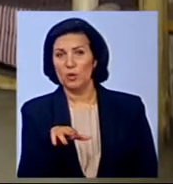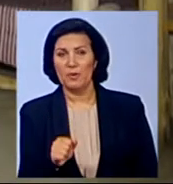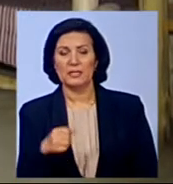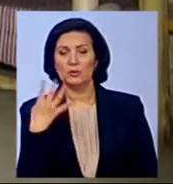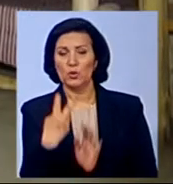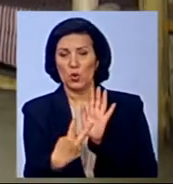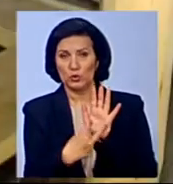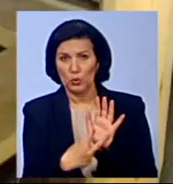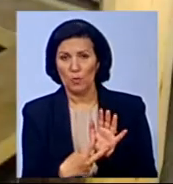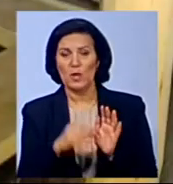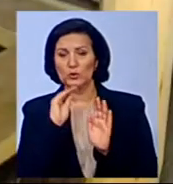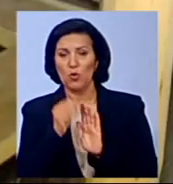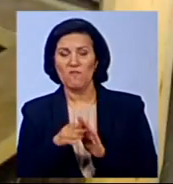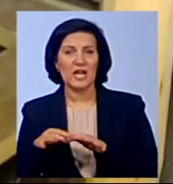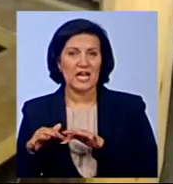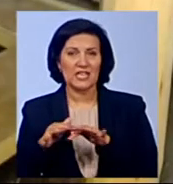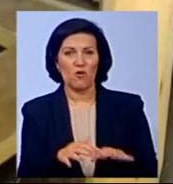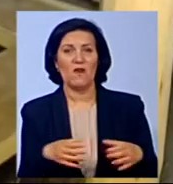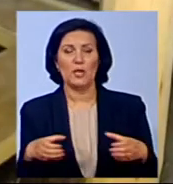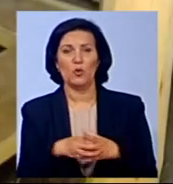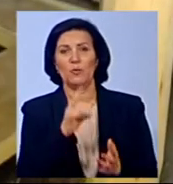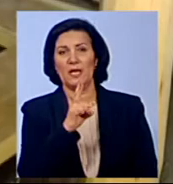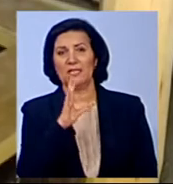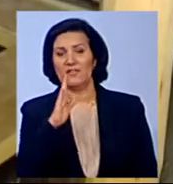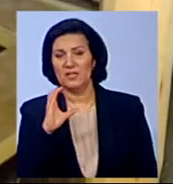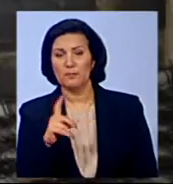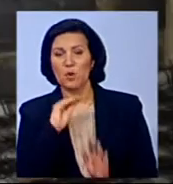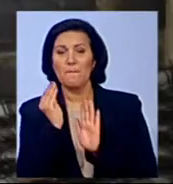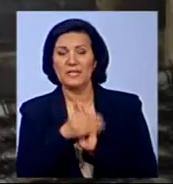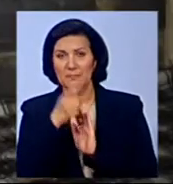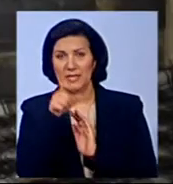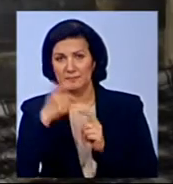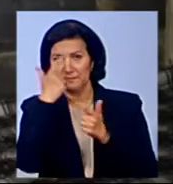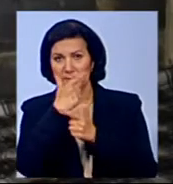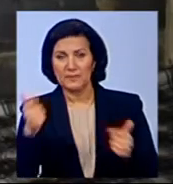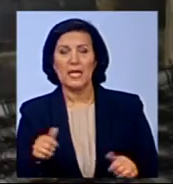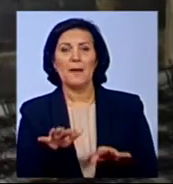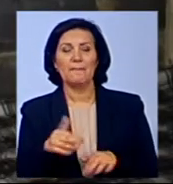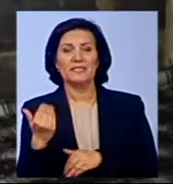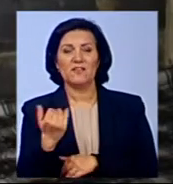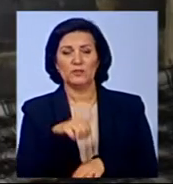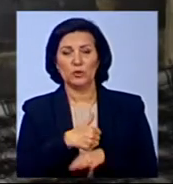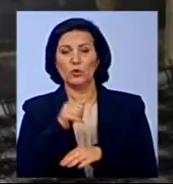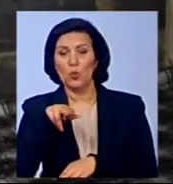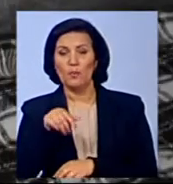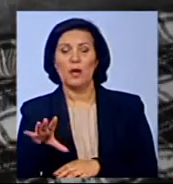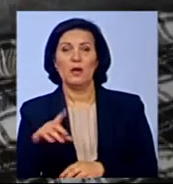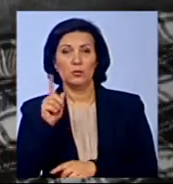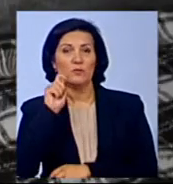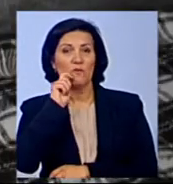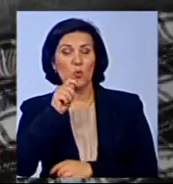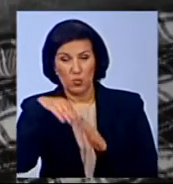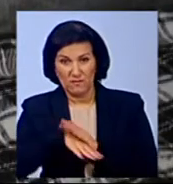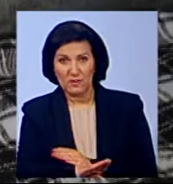листопада 1947-го сховок атакувала група НКВСівців. Про підпільників їх повідомив місцевий станичий УПА. Тоді в Криївці було 10